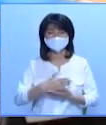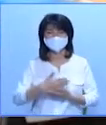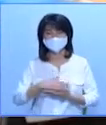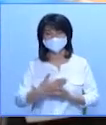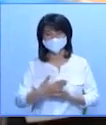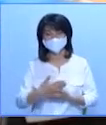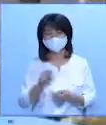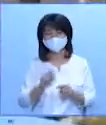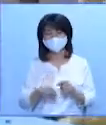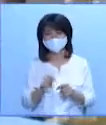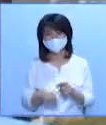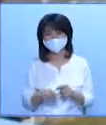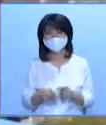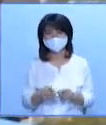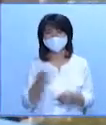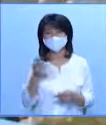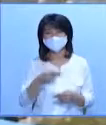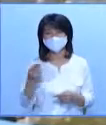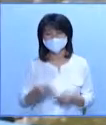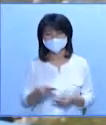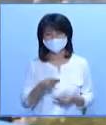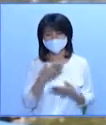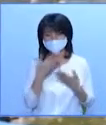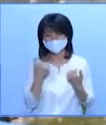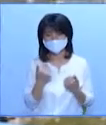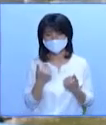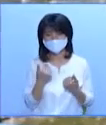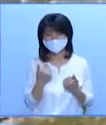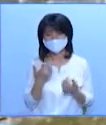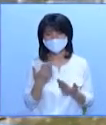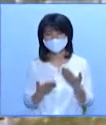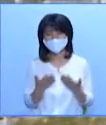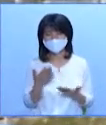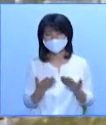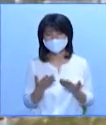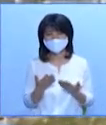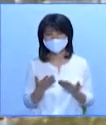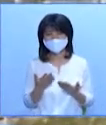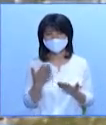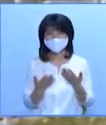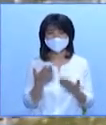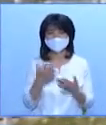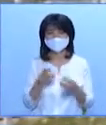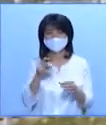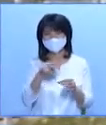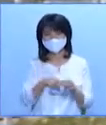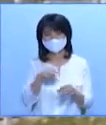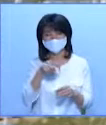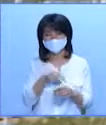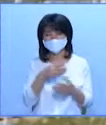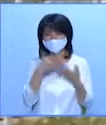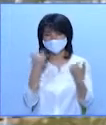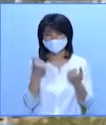бойынша тексереміз. Анықтама қағазы болмаса, әлде сергек базада бізде болмаса,